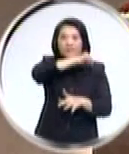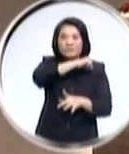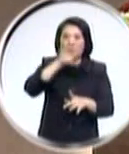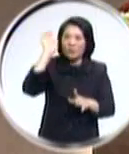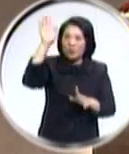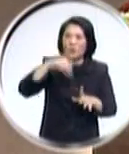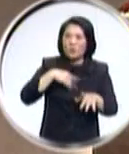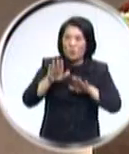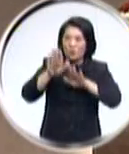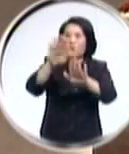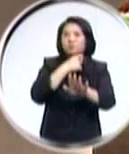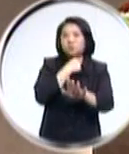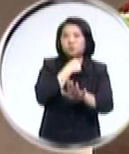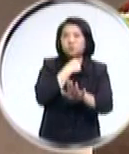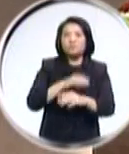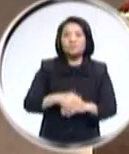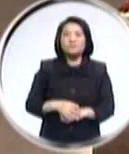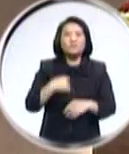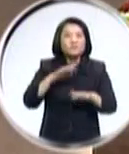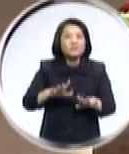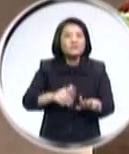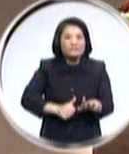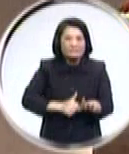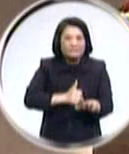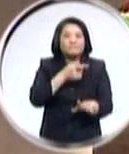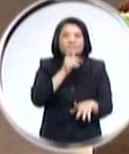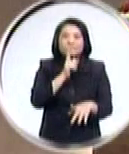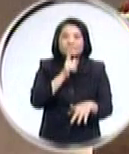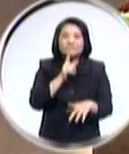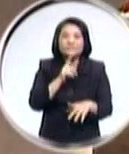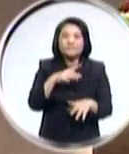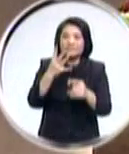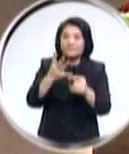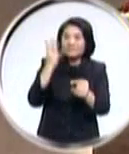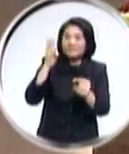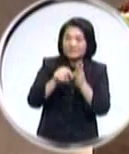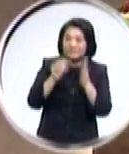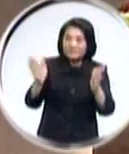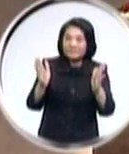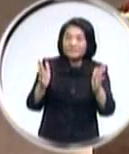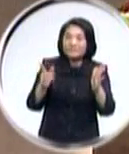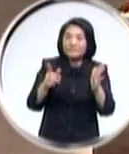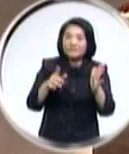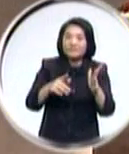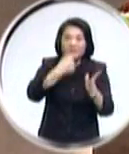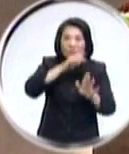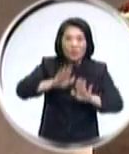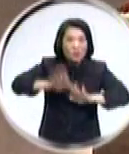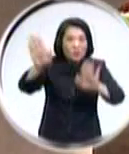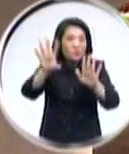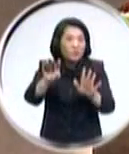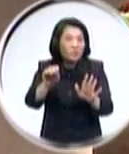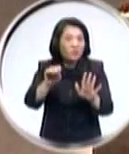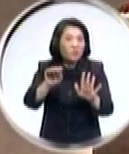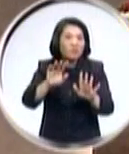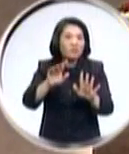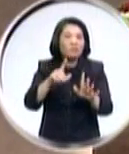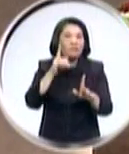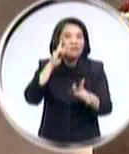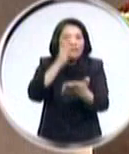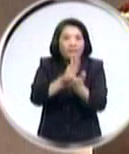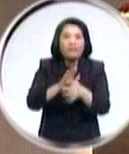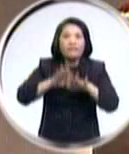行，但是我们必须很坦诚的说，过去的四年台湾并没有向前行，反而是停